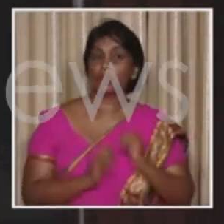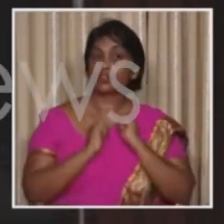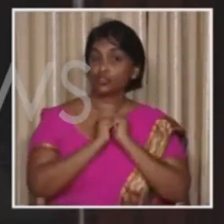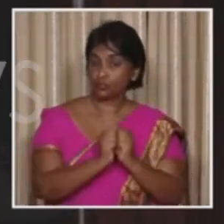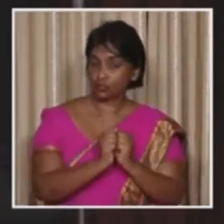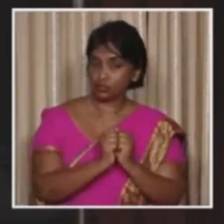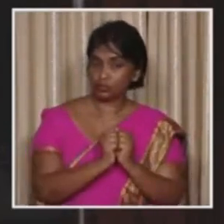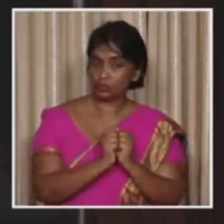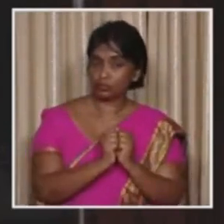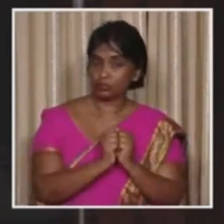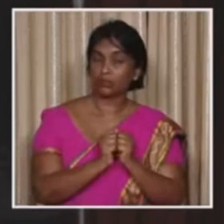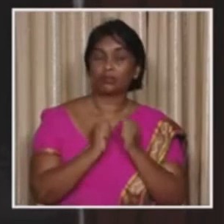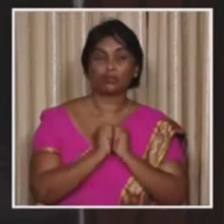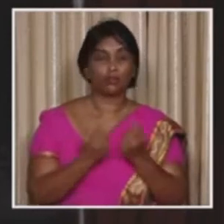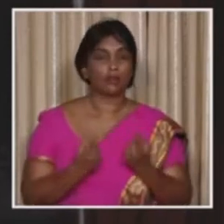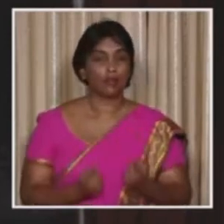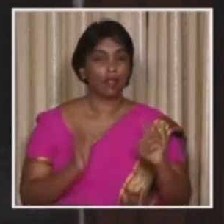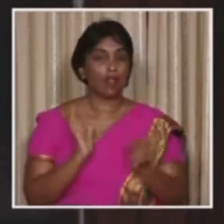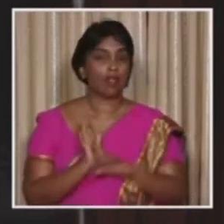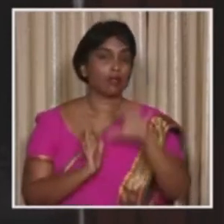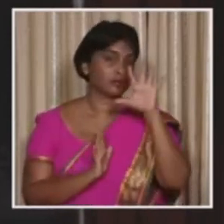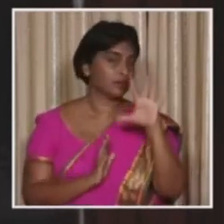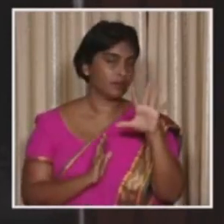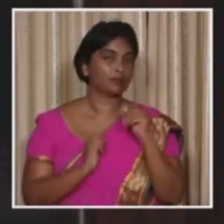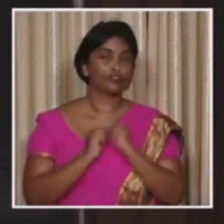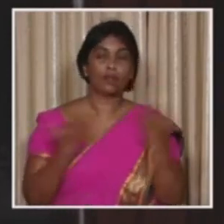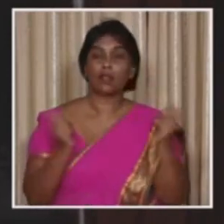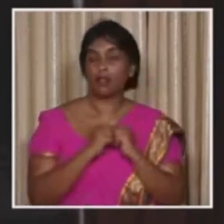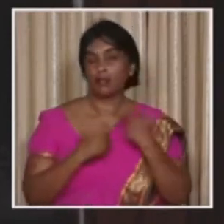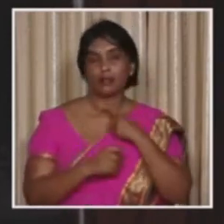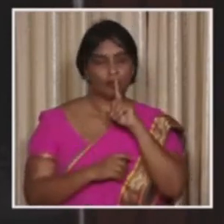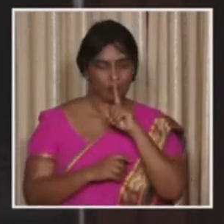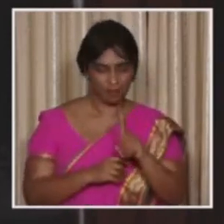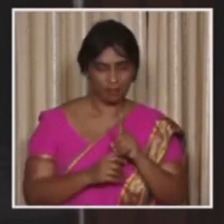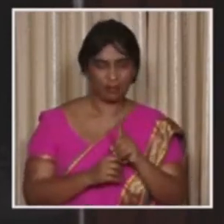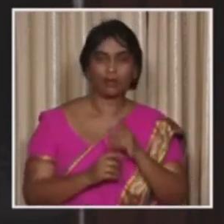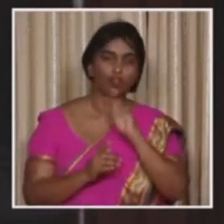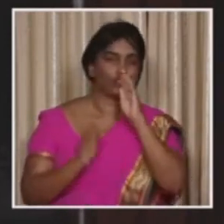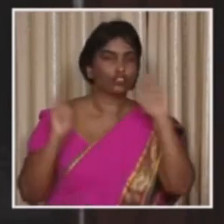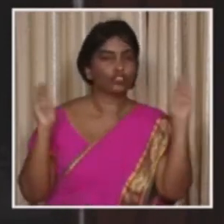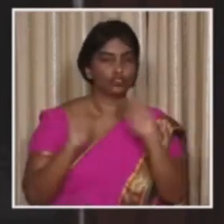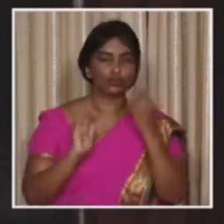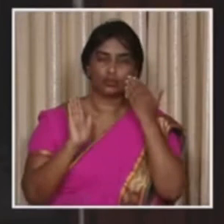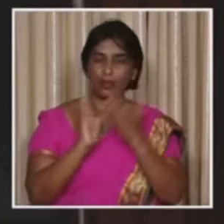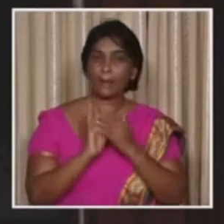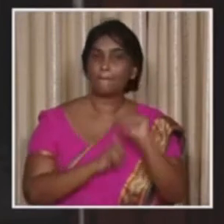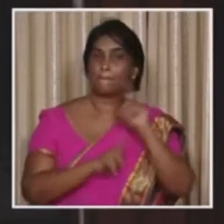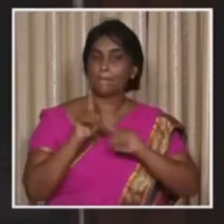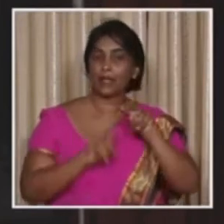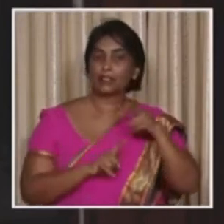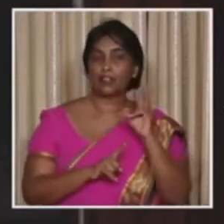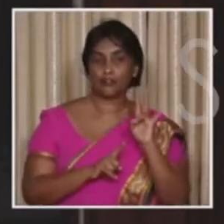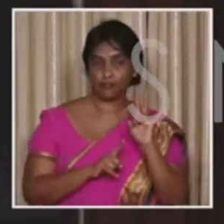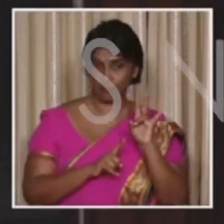රැකියා වියුක්තිය ලක්ෂ 5ක් විතර අපිට රැකියා නැහැ කියලා කියනවා. නිකන් මං ගණන් හදලා බැලුවා. පාර්ලිමේන්තුවේ